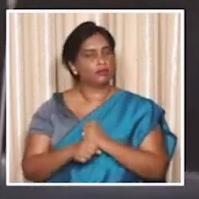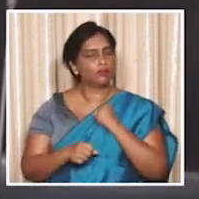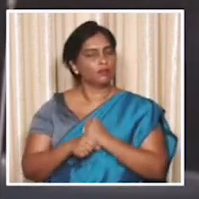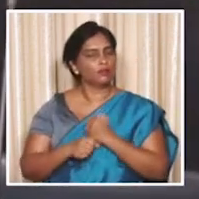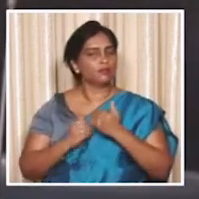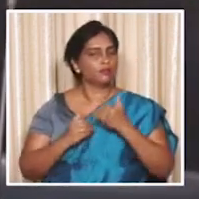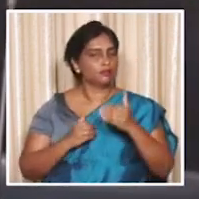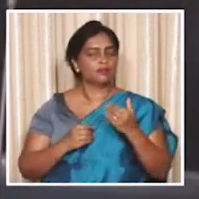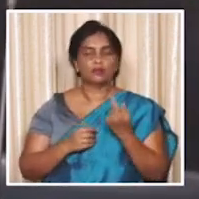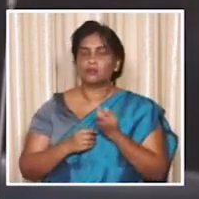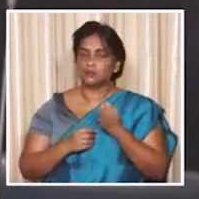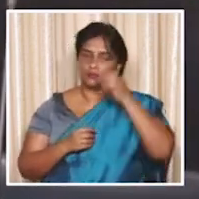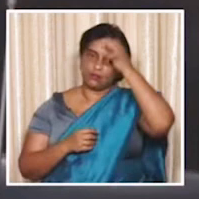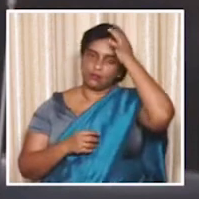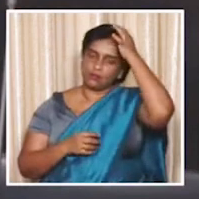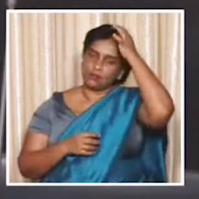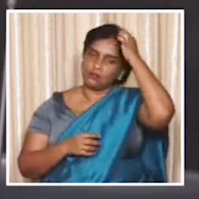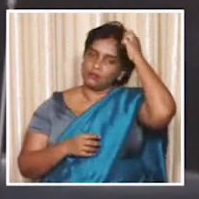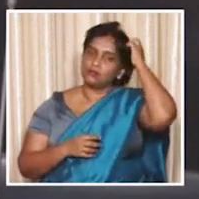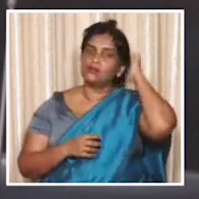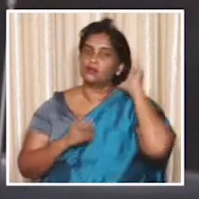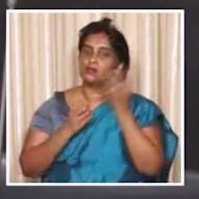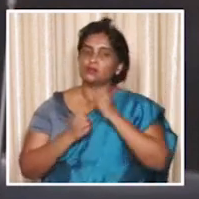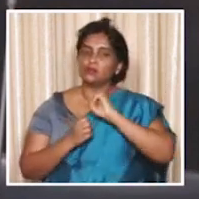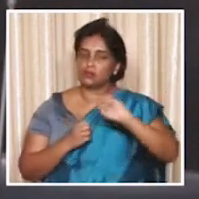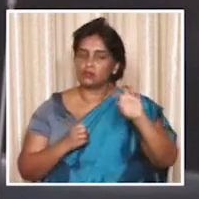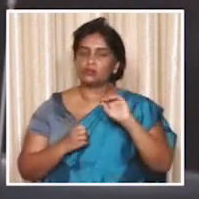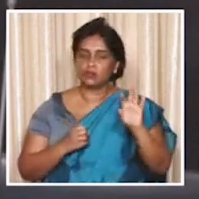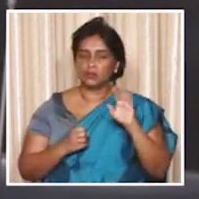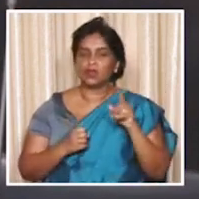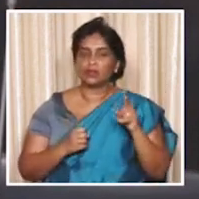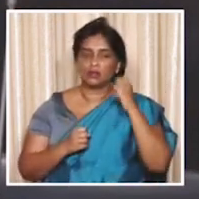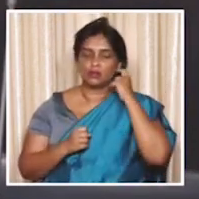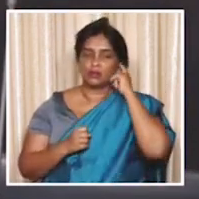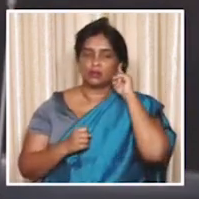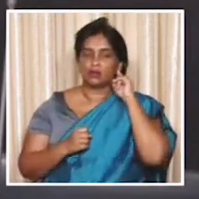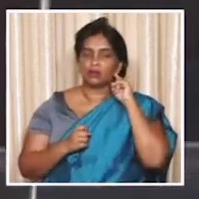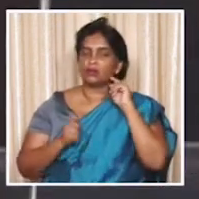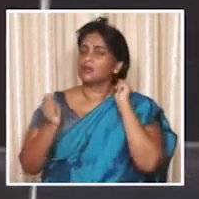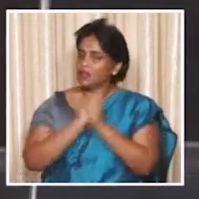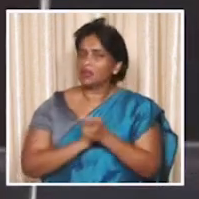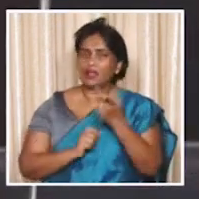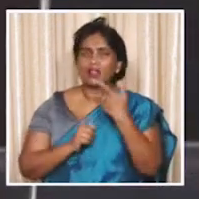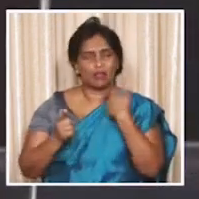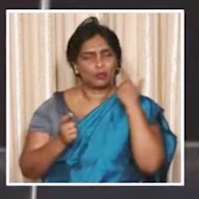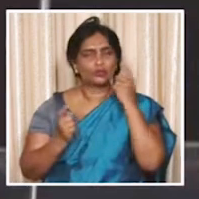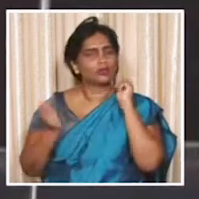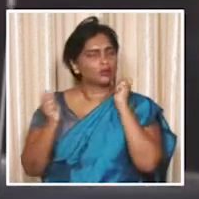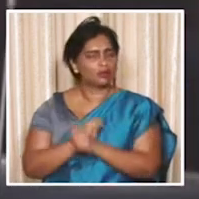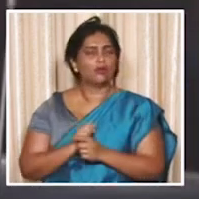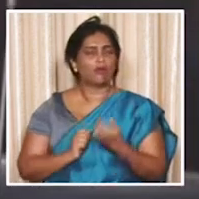විසින් සල්ලි පොම්ප කරලා තමයි පවත්වගෙන ඇවිල්ලා තියෙන්නේ. අපි දන්නවා ඒක ඒක වෙනස් කරන්න කියලා ඉල්ලීමක් කරන්න වෙනස් කරන්න මම